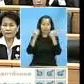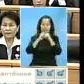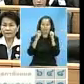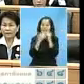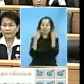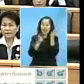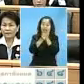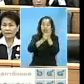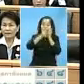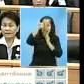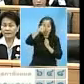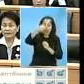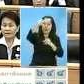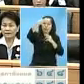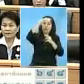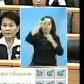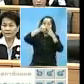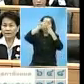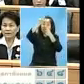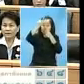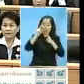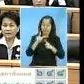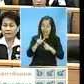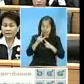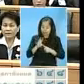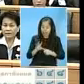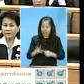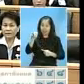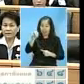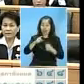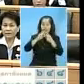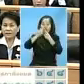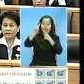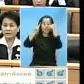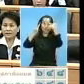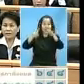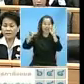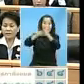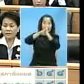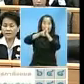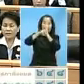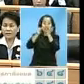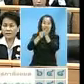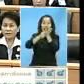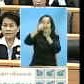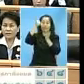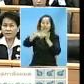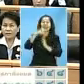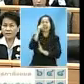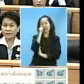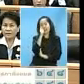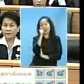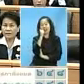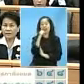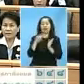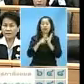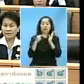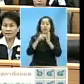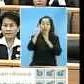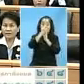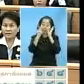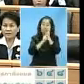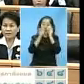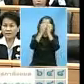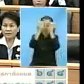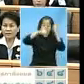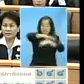ครับท่านประธานที่เคารพครับผมมั่นใจครับว่าความจริงรัฐธรรมนูญไม่ใช่เรื่องทั้งหมดของกระบวน